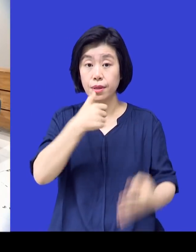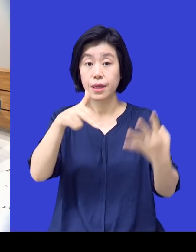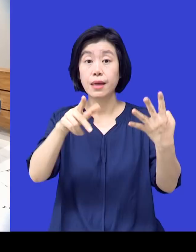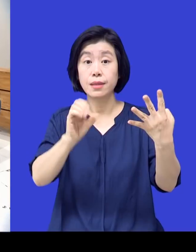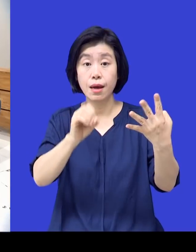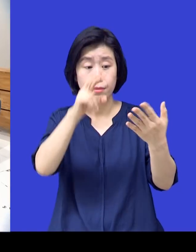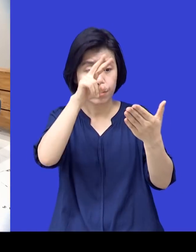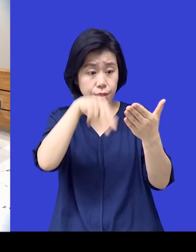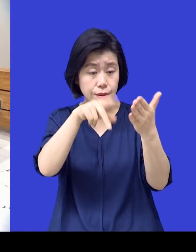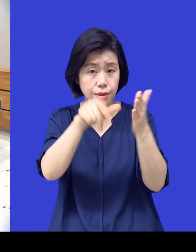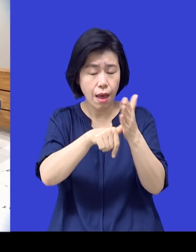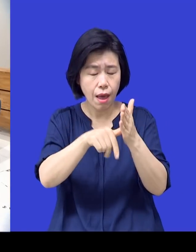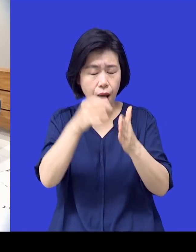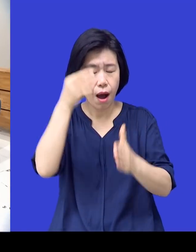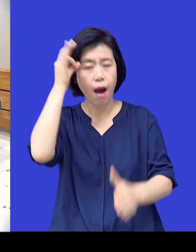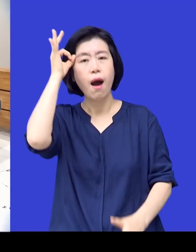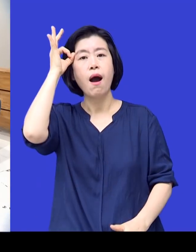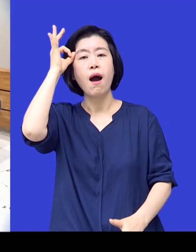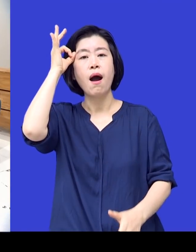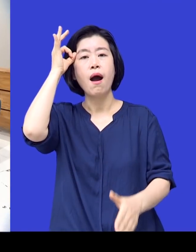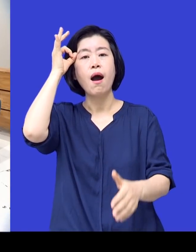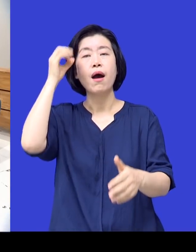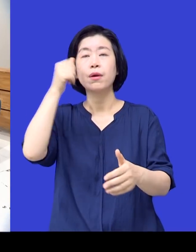그래서 저는 뒤로 이렇게 넘어가는 줄 알았어요.